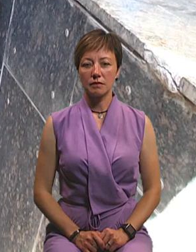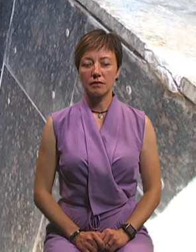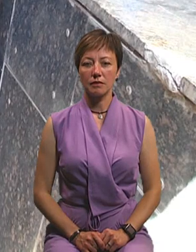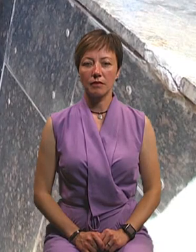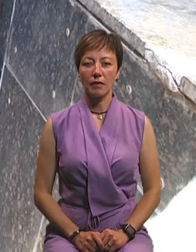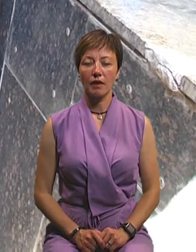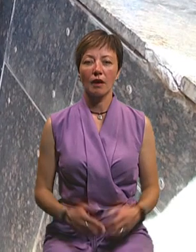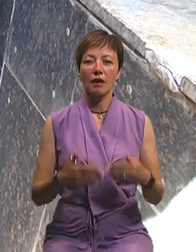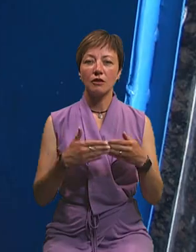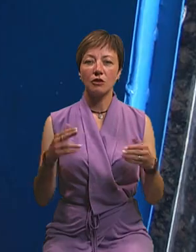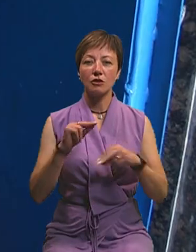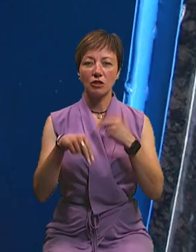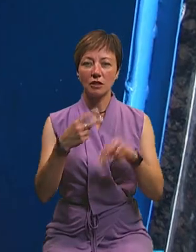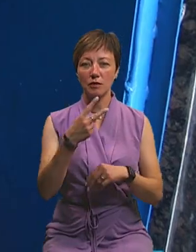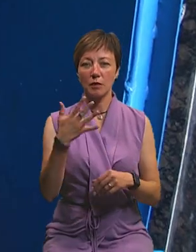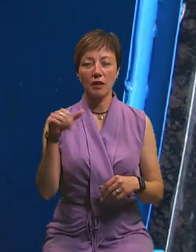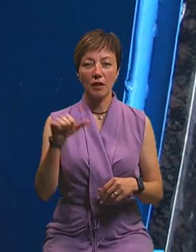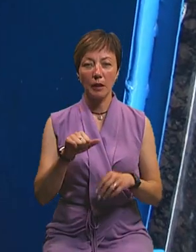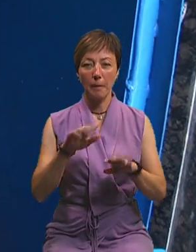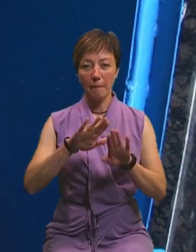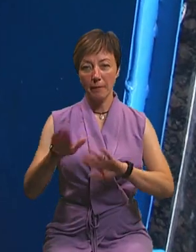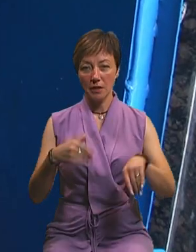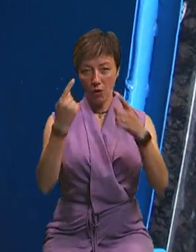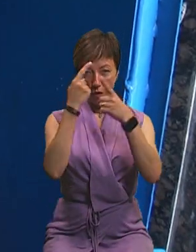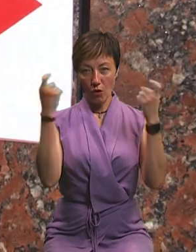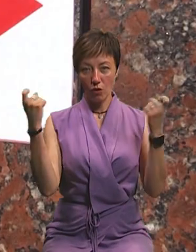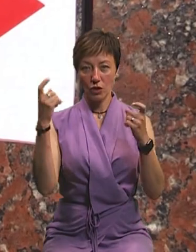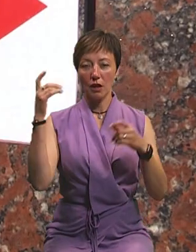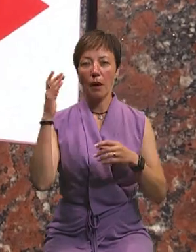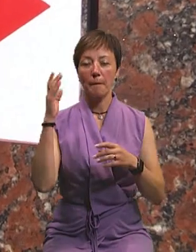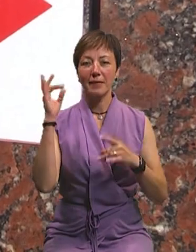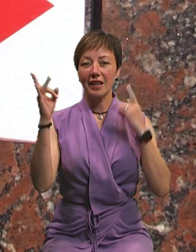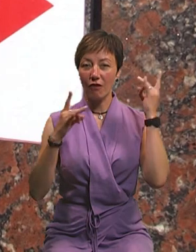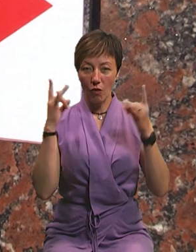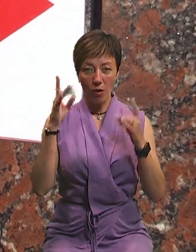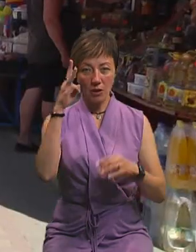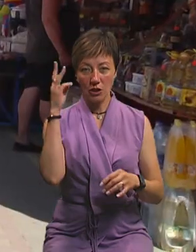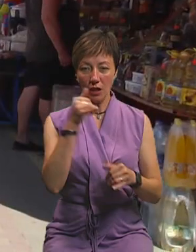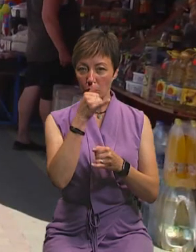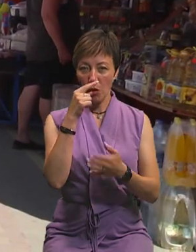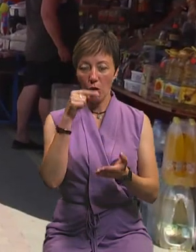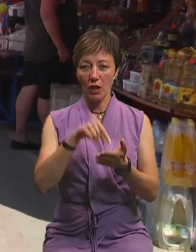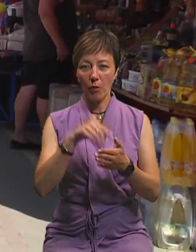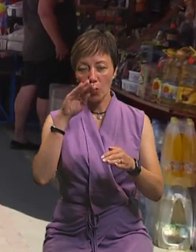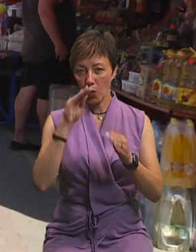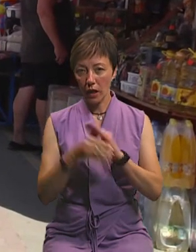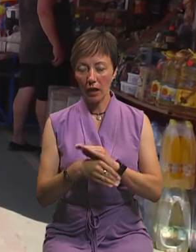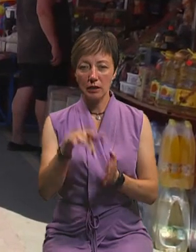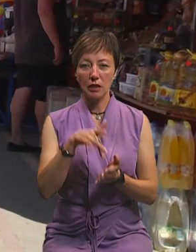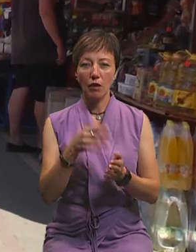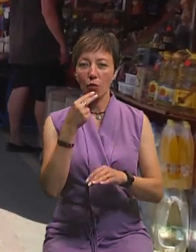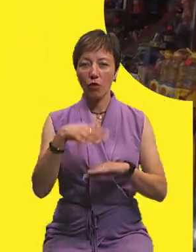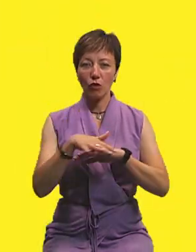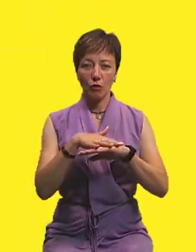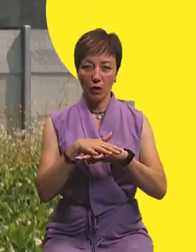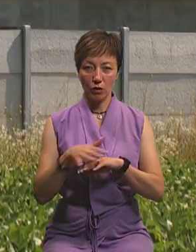відчинили через 25 хвилин після оголошення повітряної тривоги хмельничани не відразу змогли потрапити в укриття на центрального продовольчому